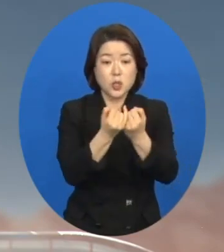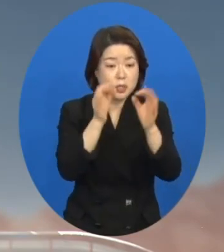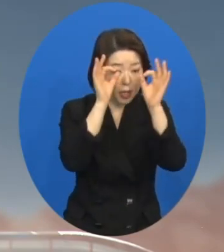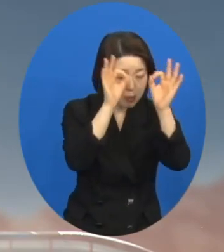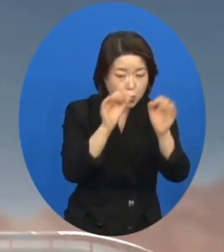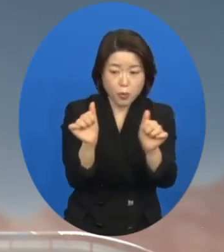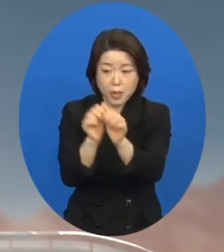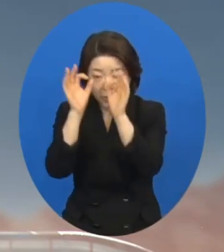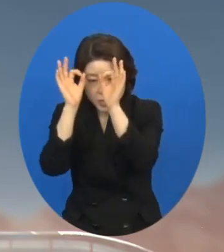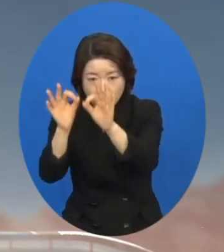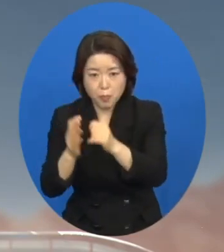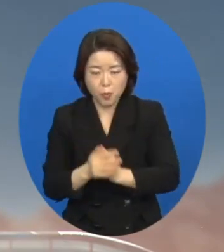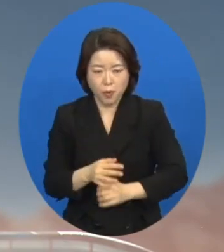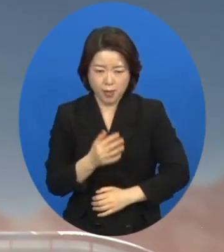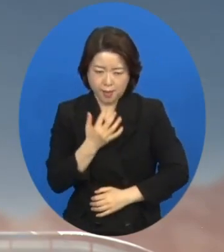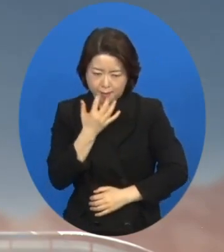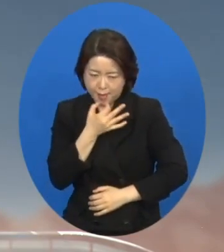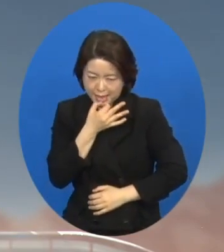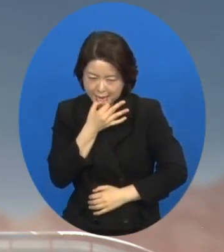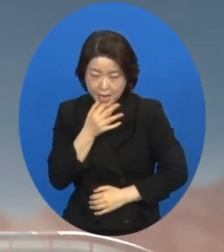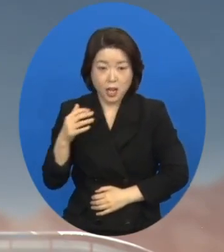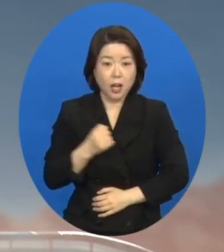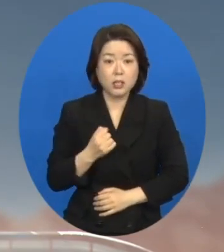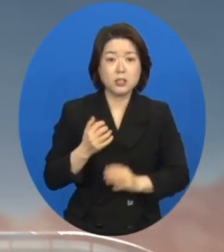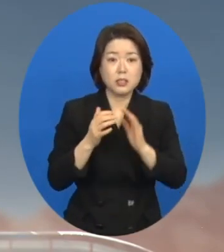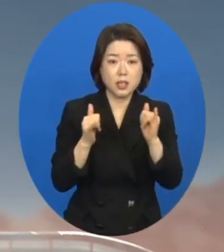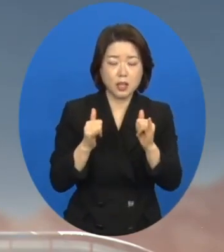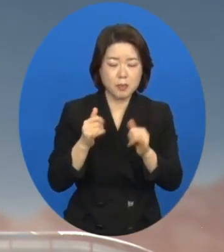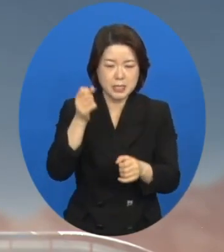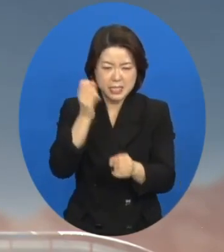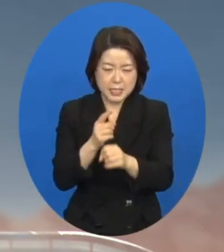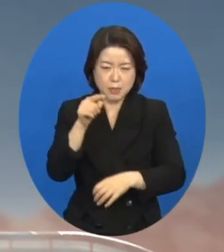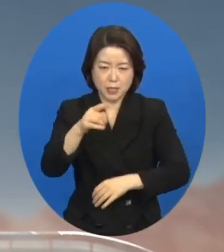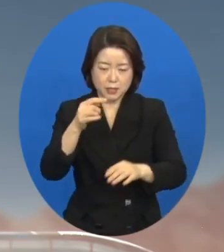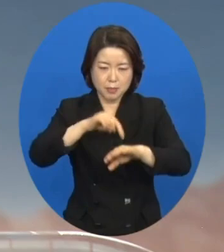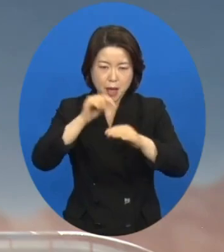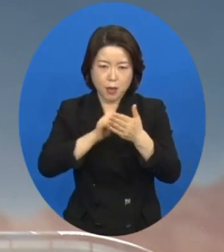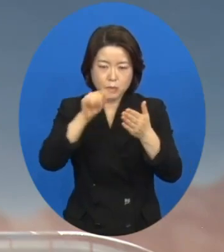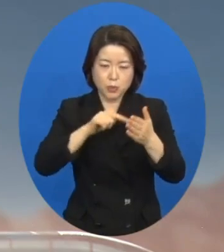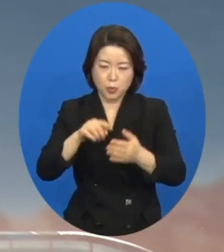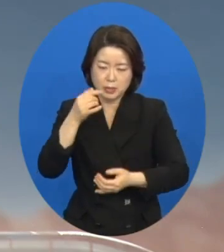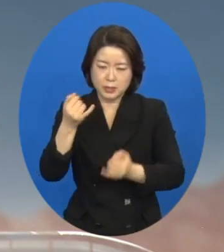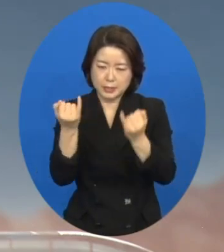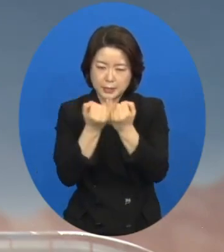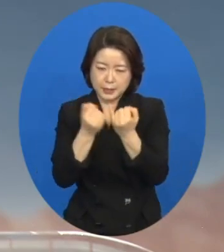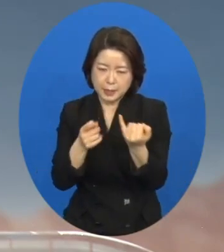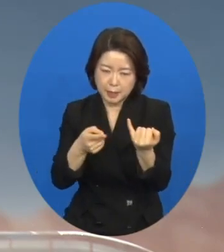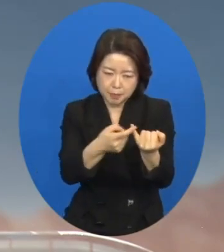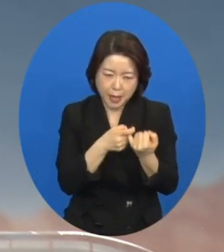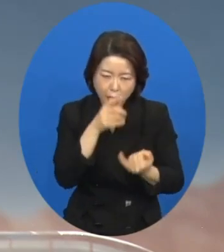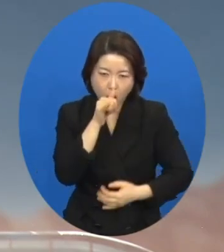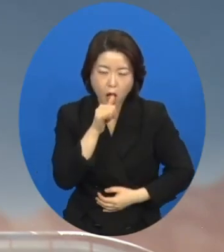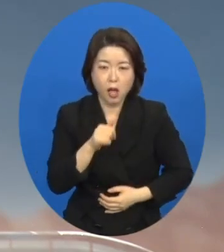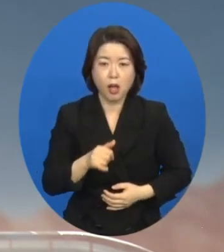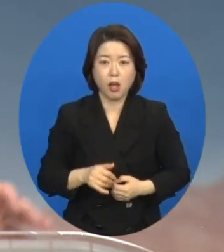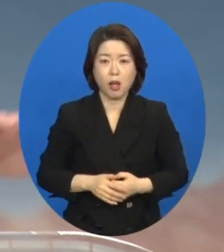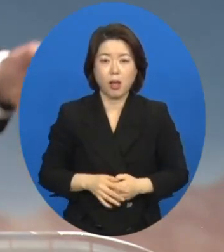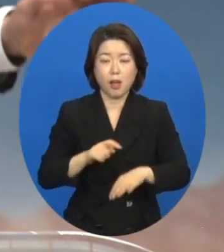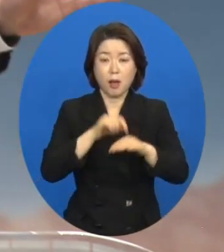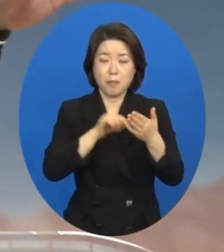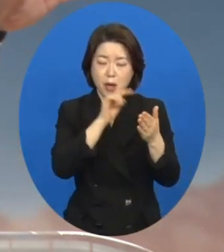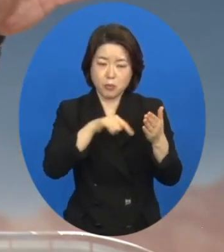보고 음욕을 품는 사람은 이미 마음으로 그 여자를 범하였다. 마음의 간음이 있어요. 사람이